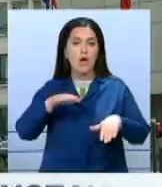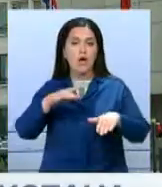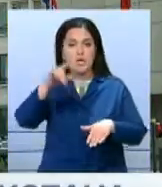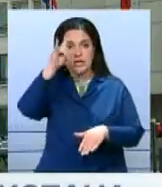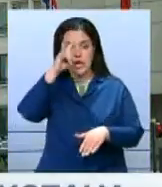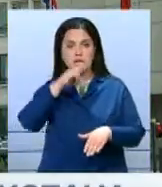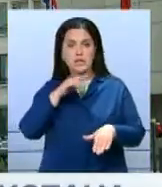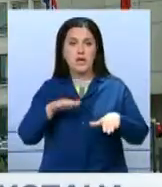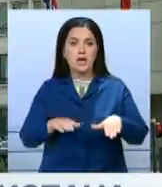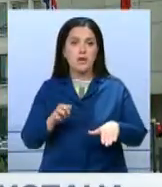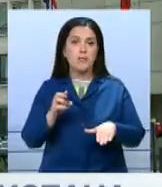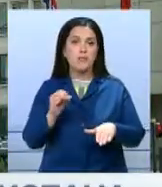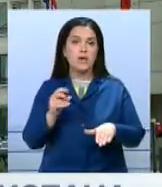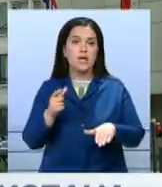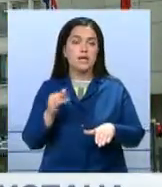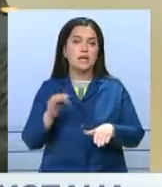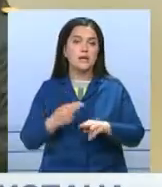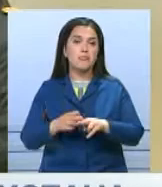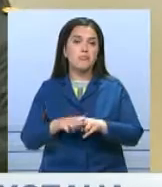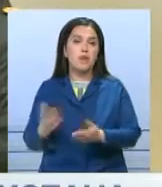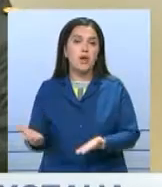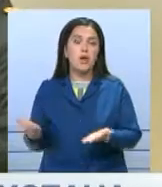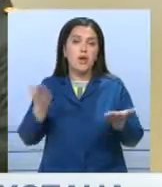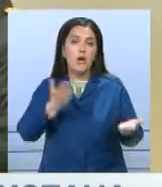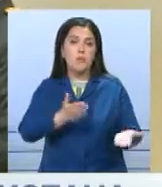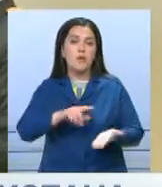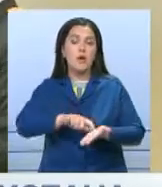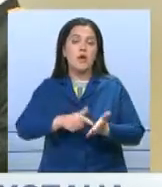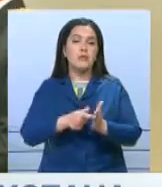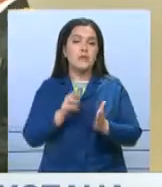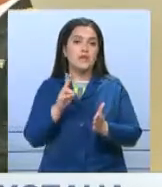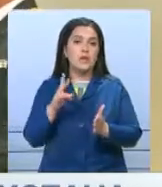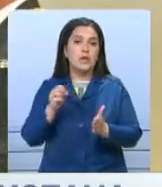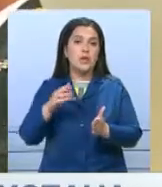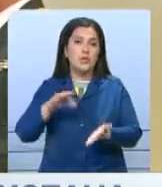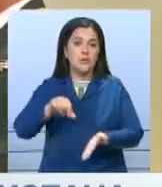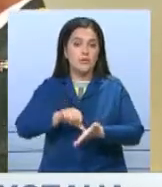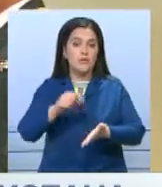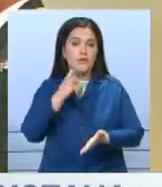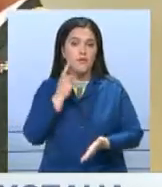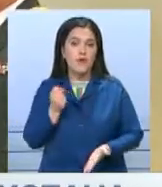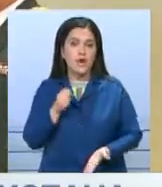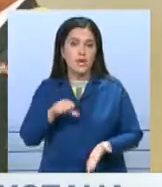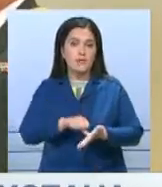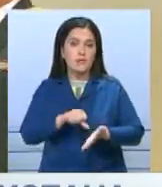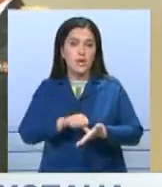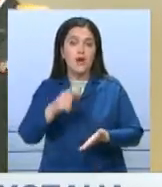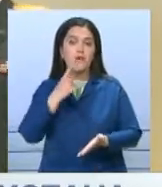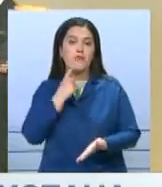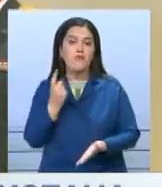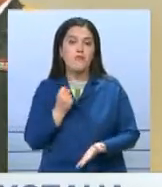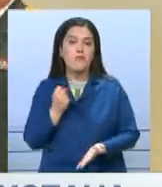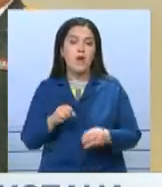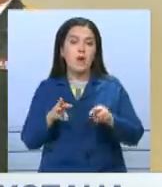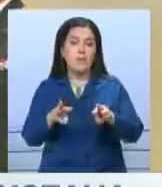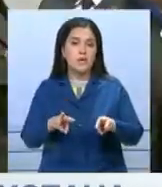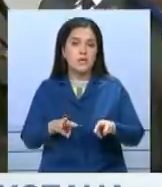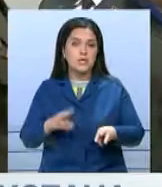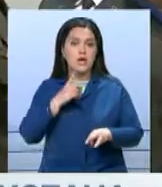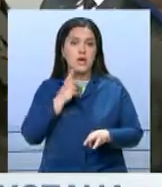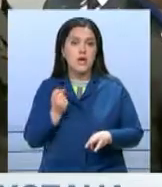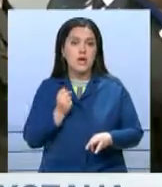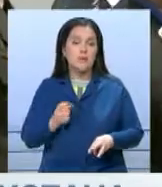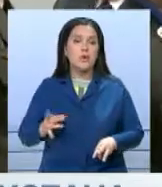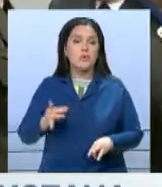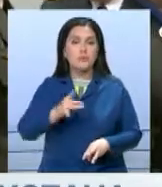на официальном приеме в штаб-квартире нато по этому случаю присутствовали военные представителей военный атташе министерства